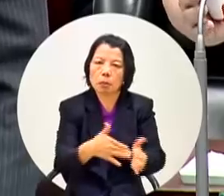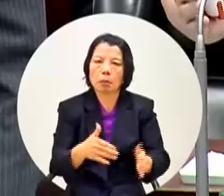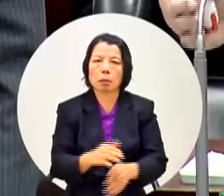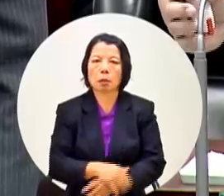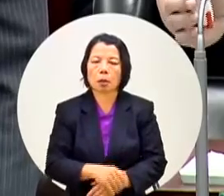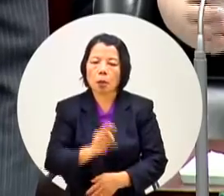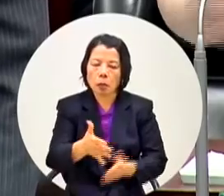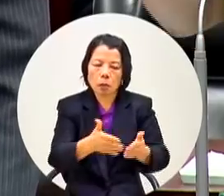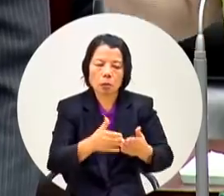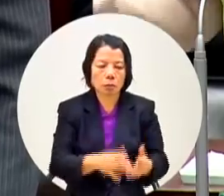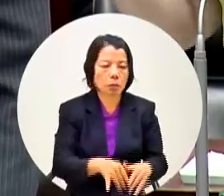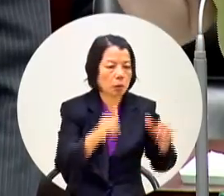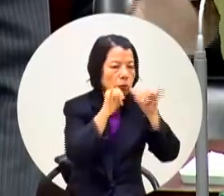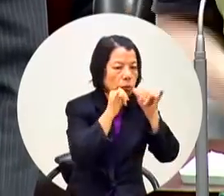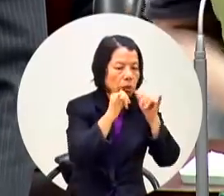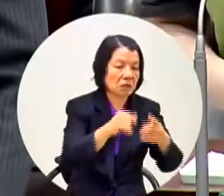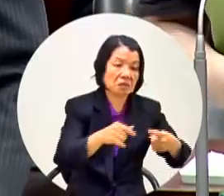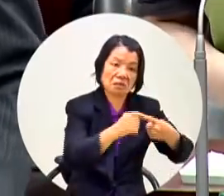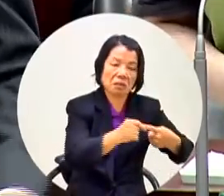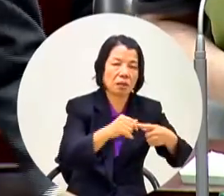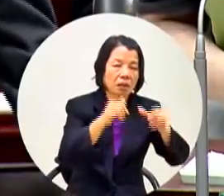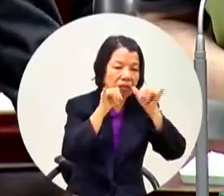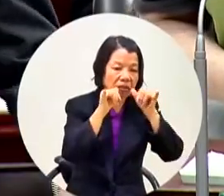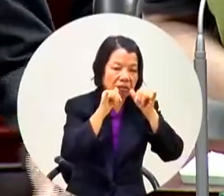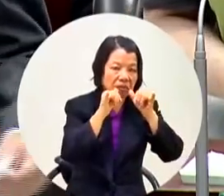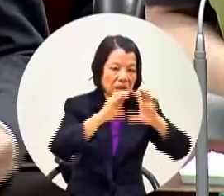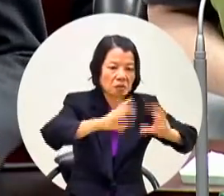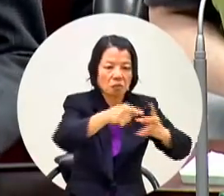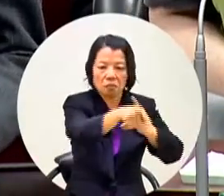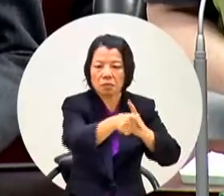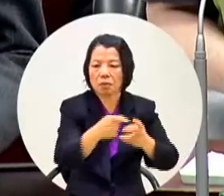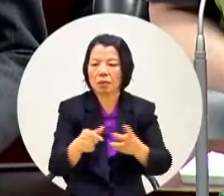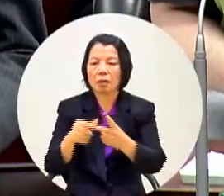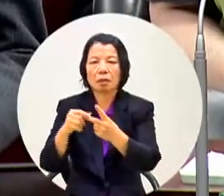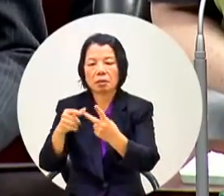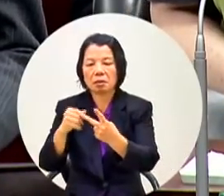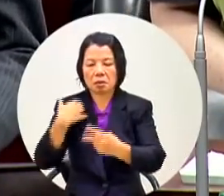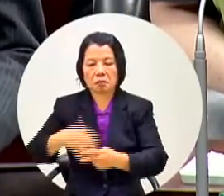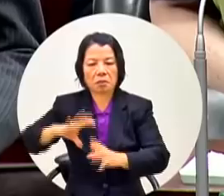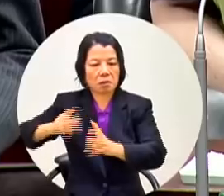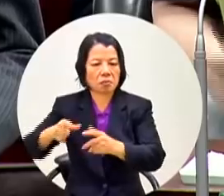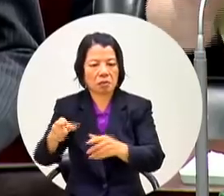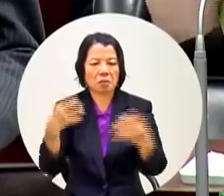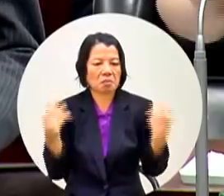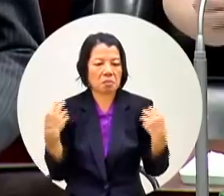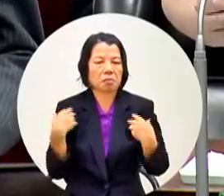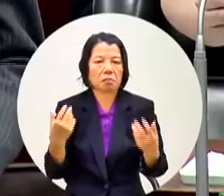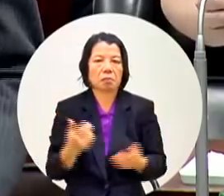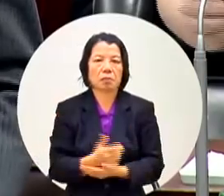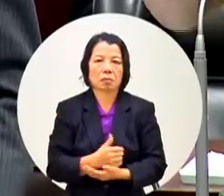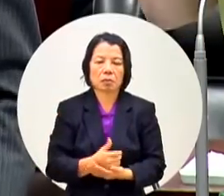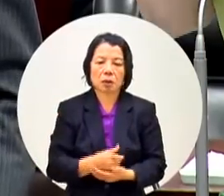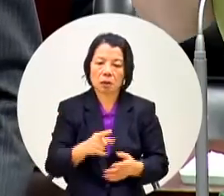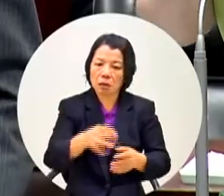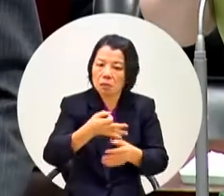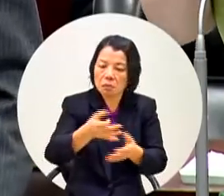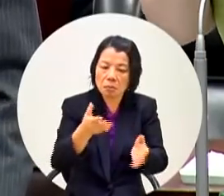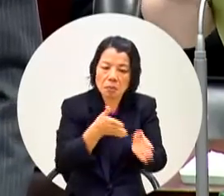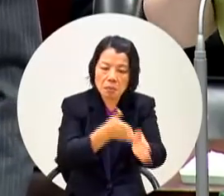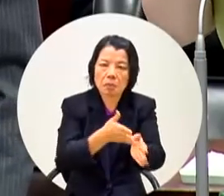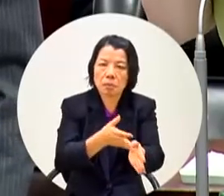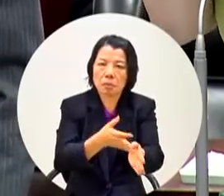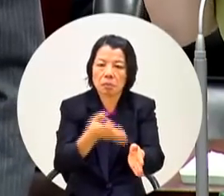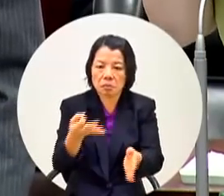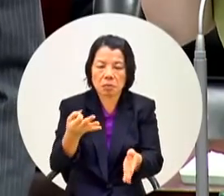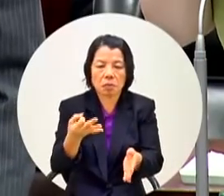国的？那是不是很奇怪？好，那二阶车厢的经费到底有没有？是不是要强迫